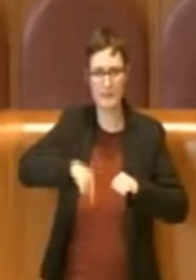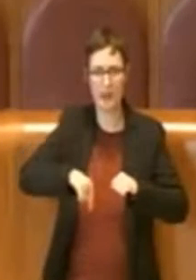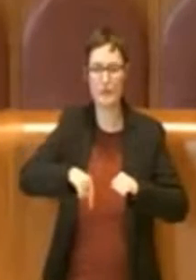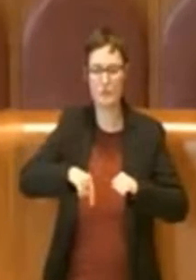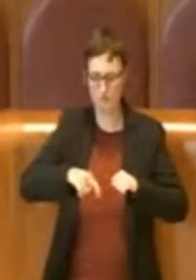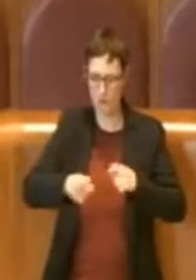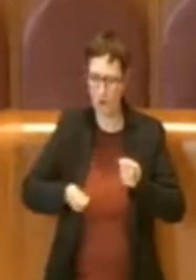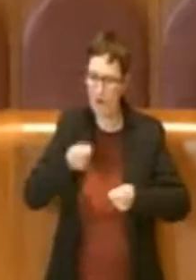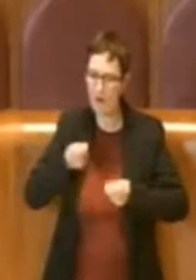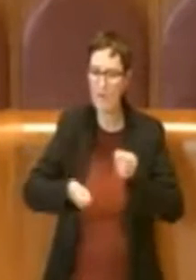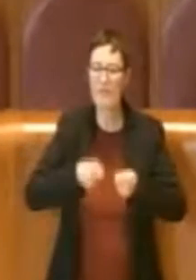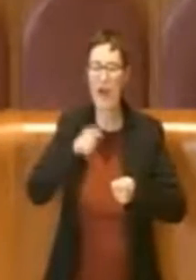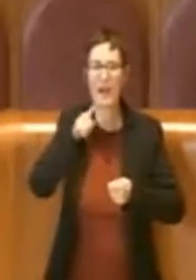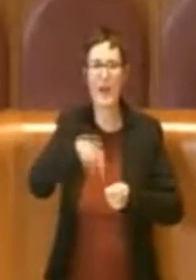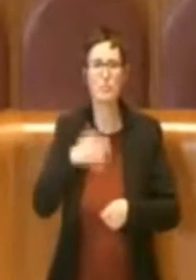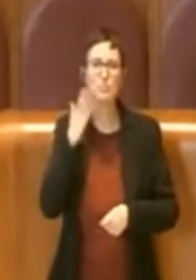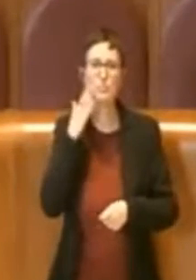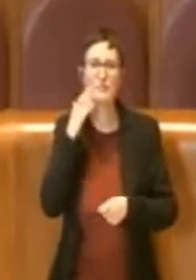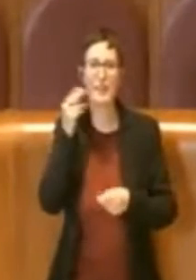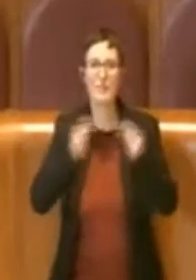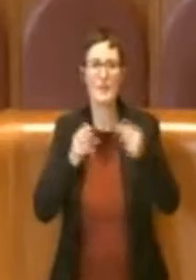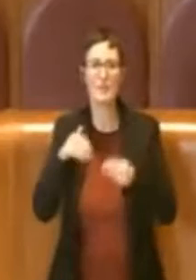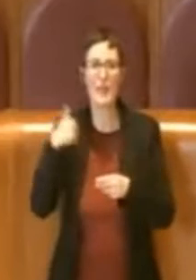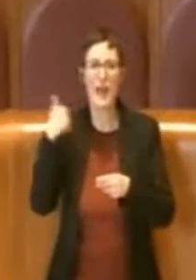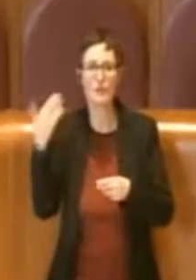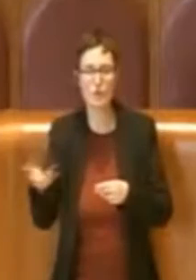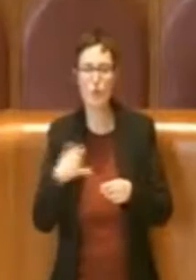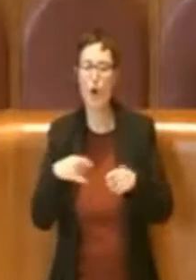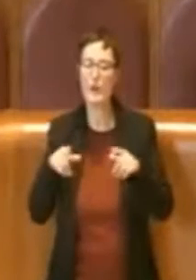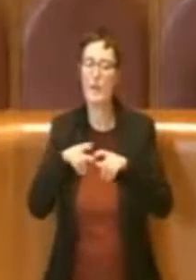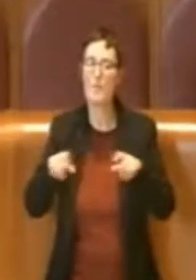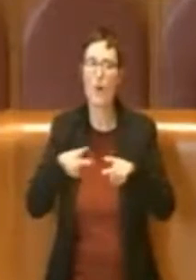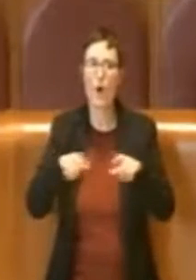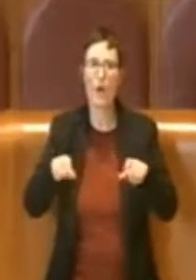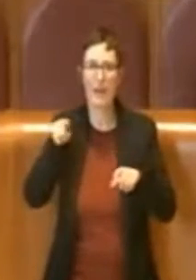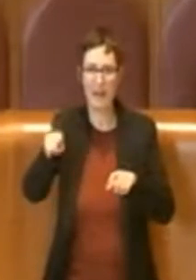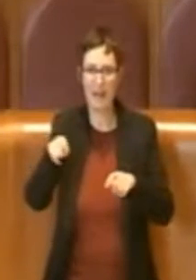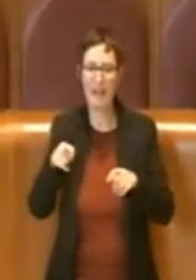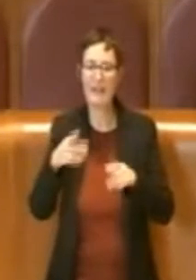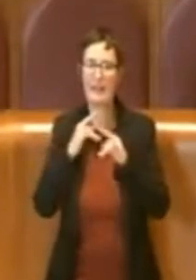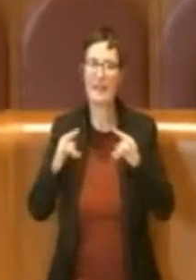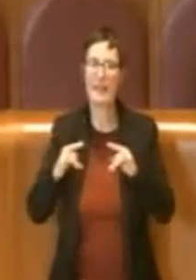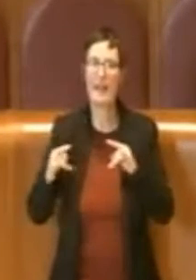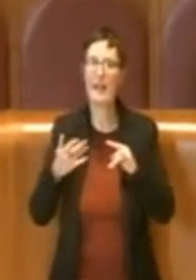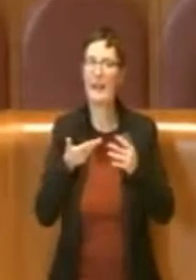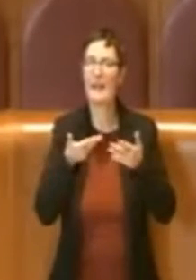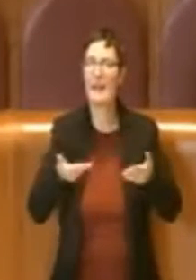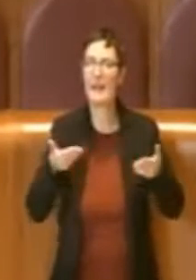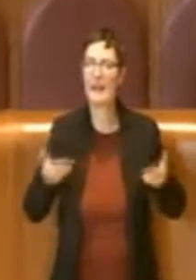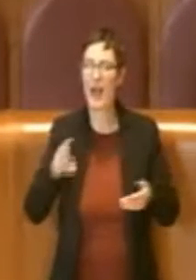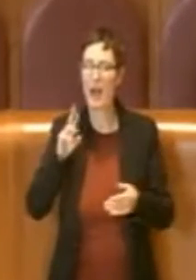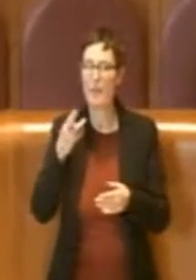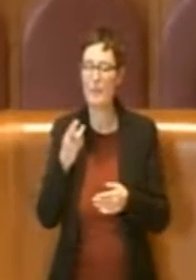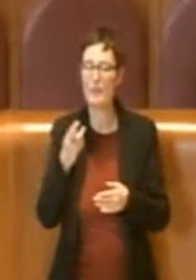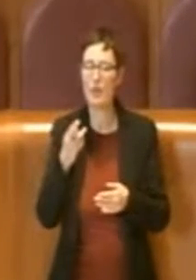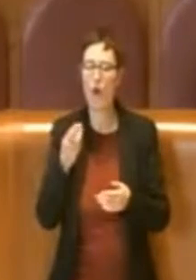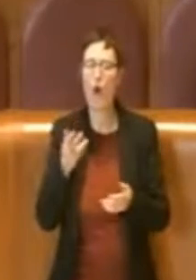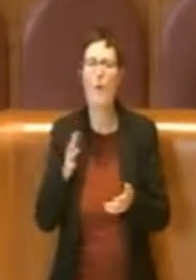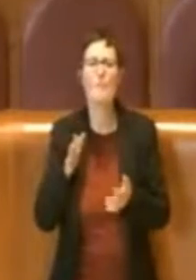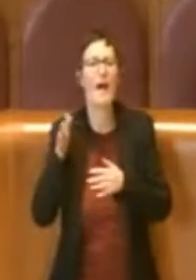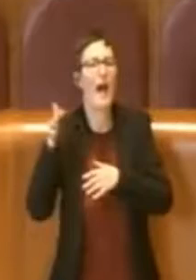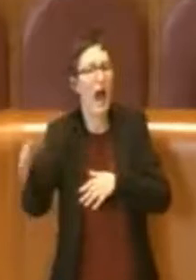debiti fuori bilancio delle bollette dei campi rom che avevano aperto altri e non è stato fatto niente altro che